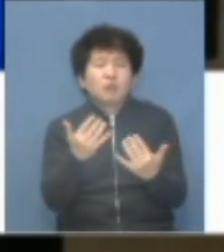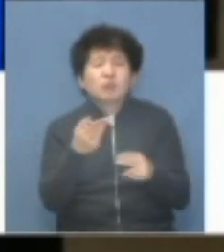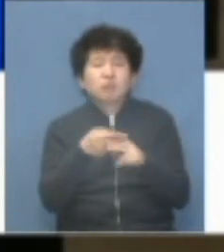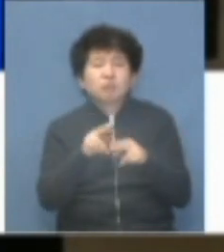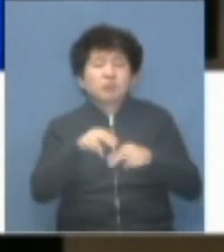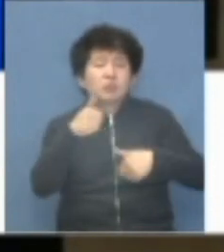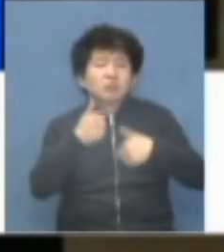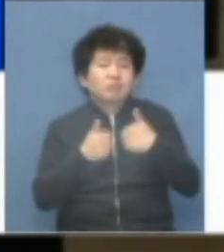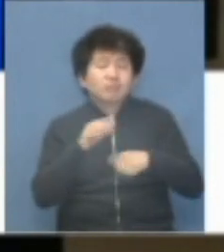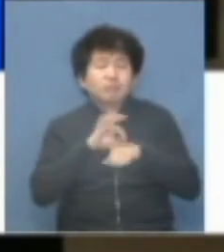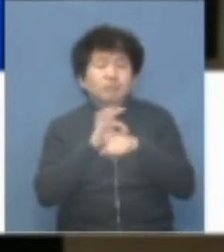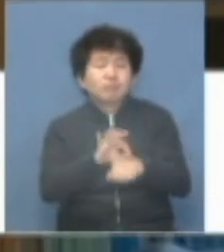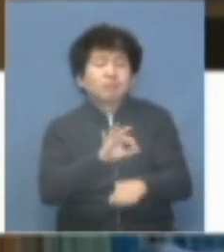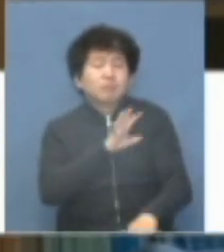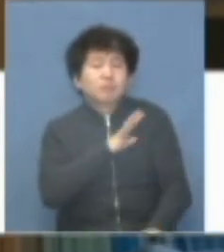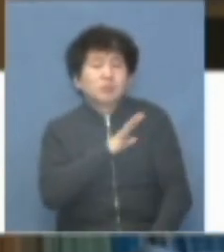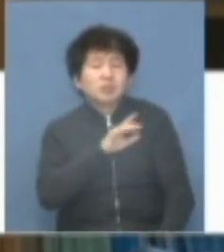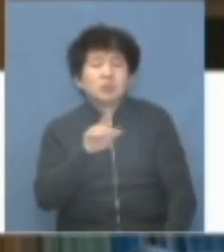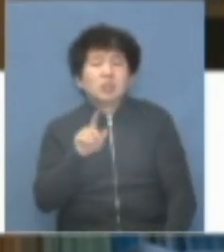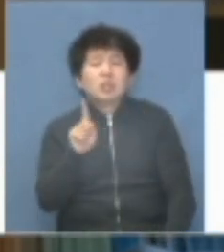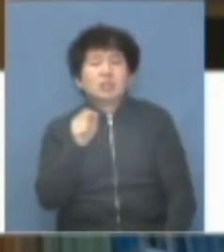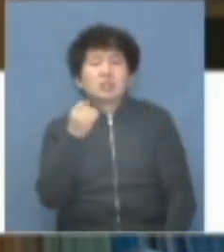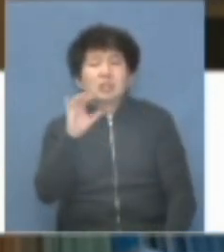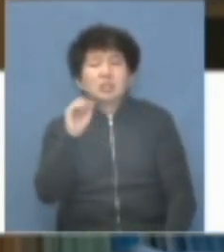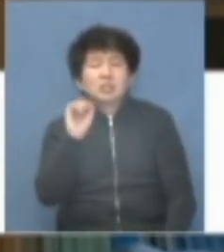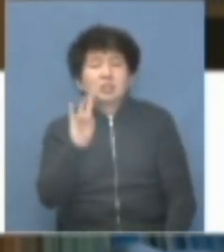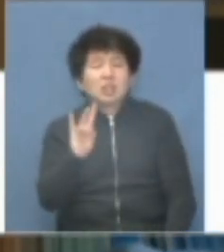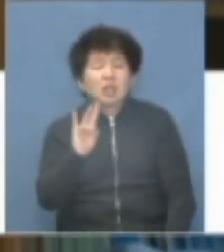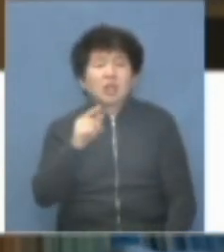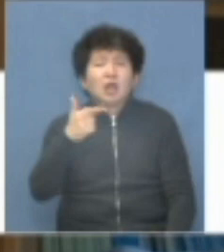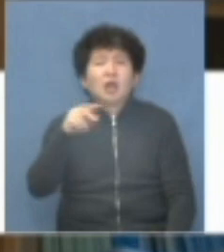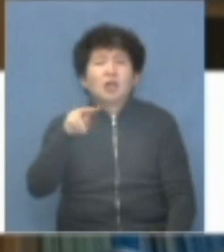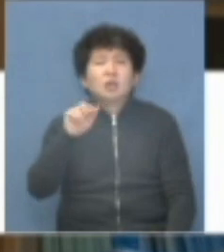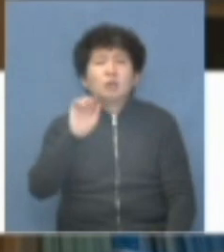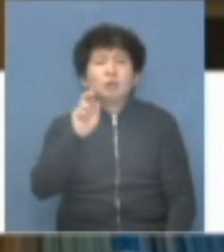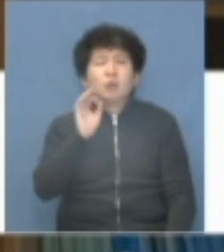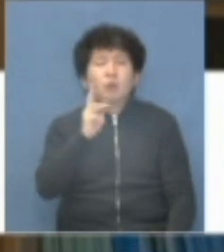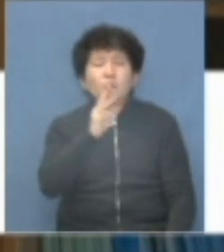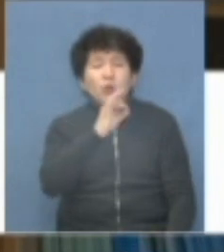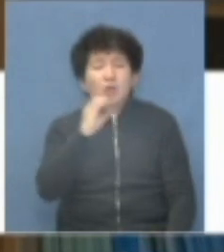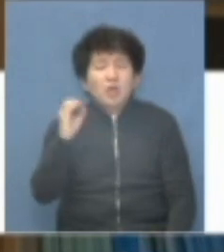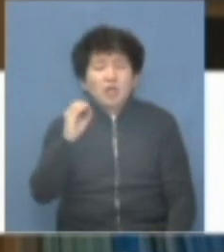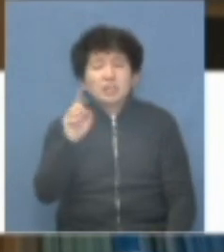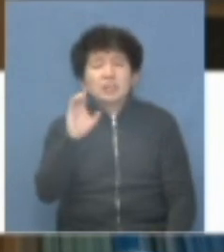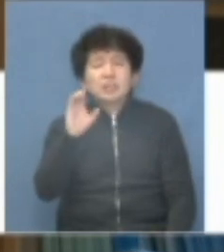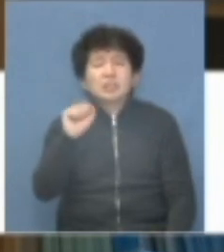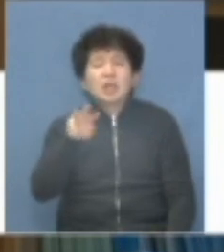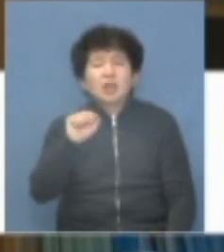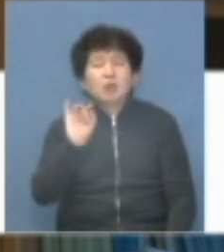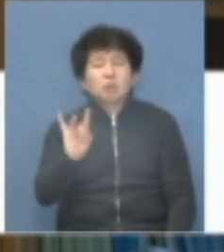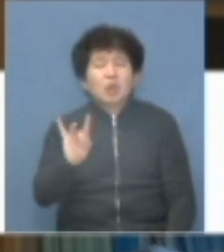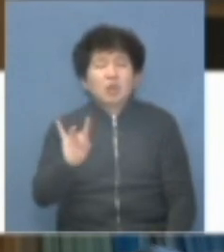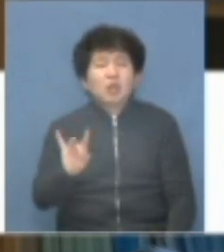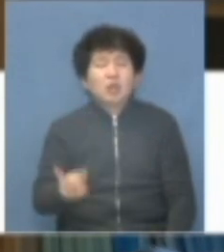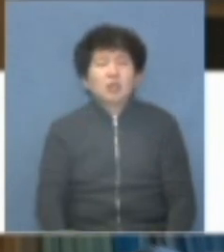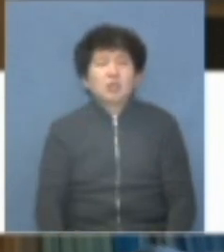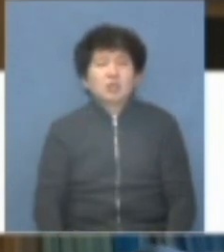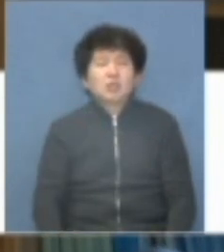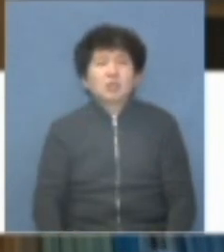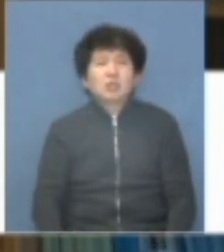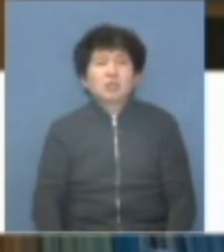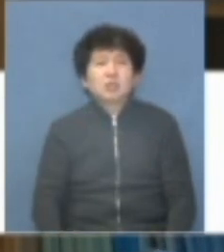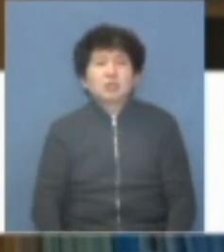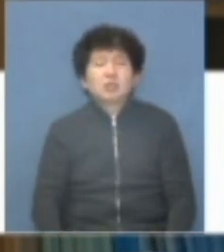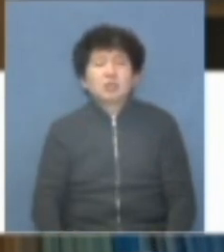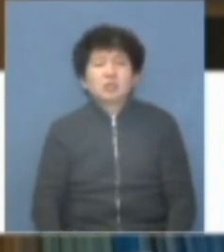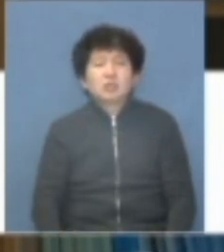Бұл байқауға Зайсан, Глубокое, Самар және де шекара